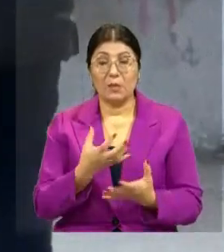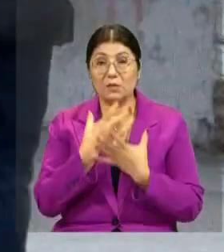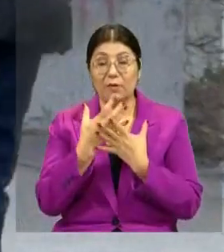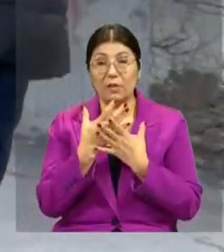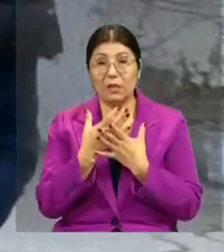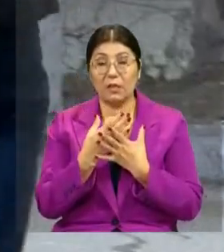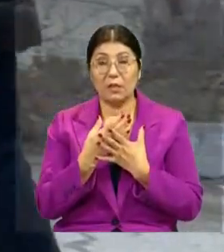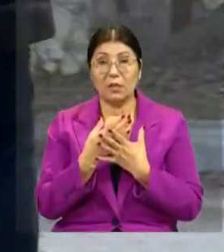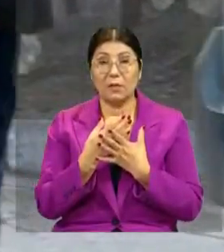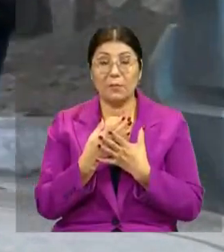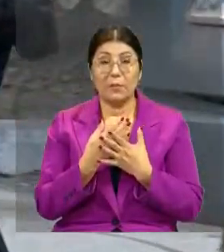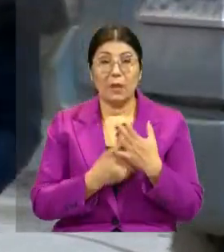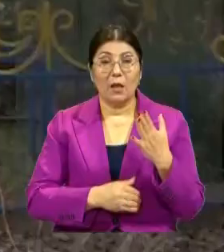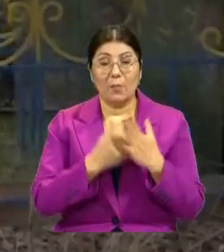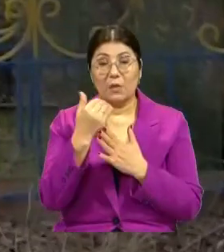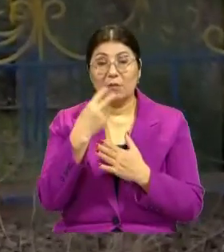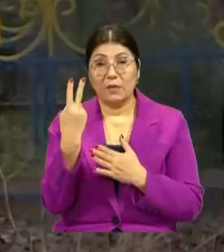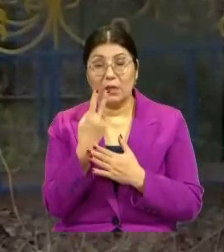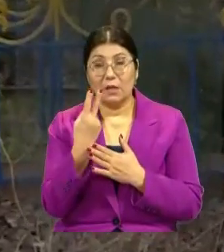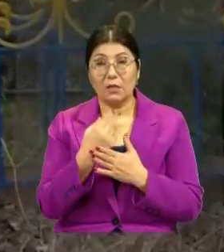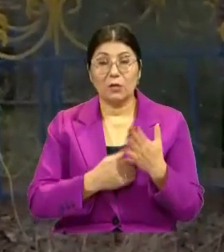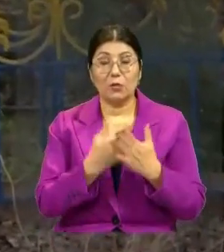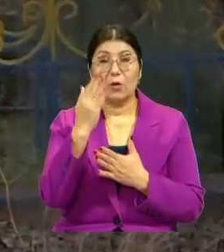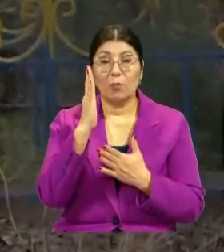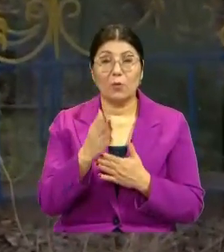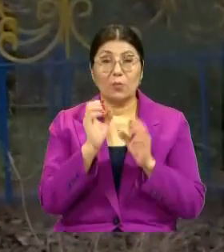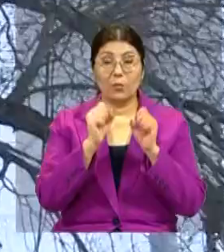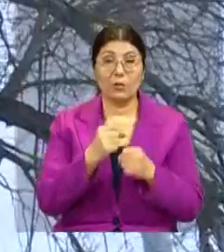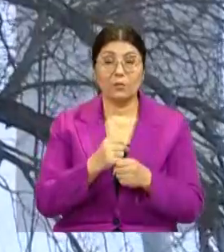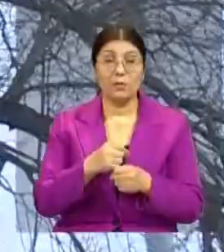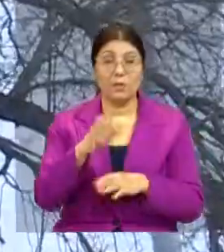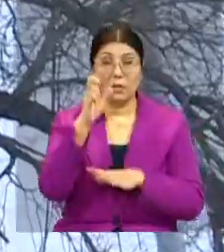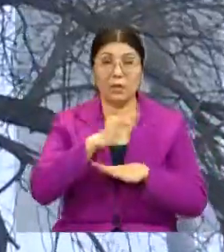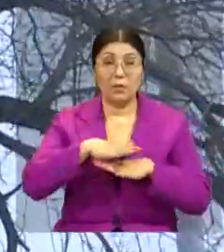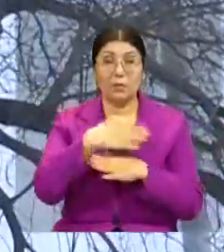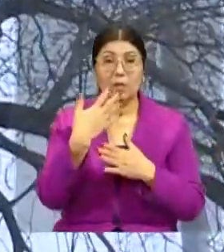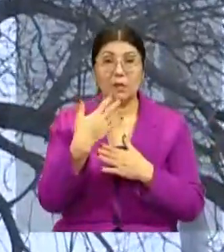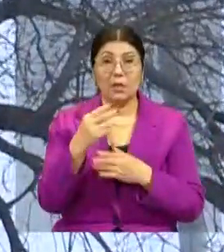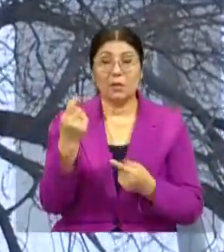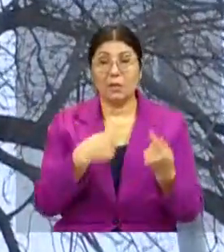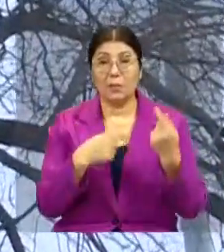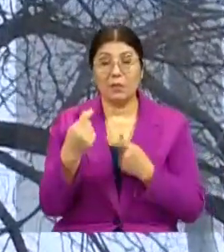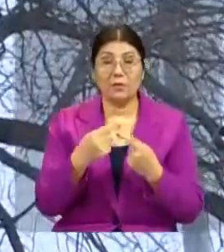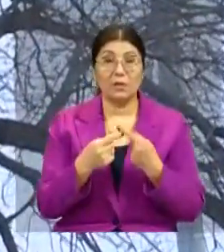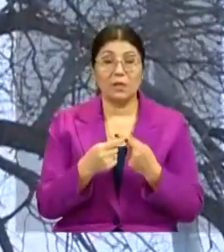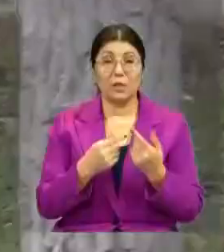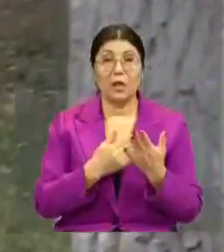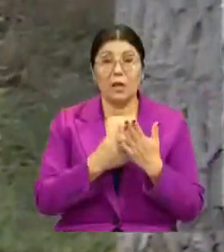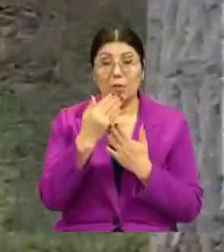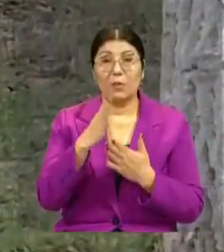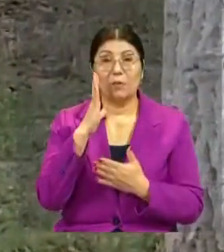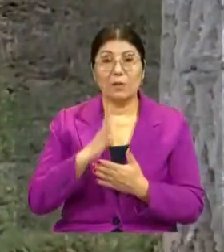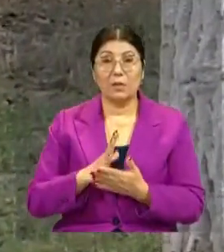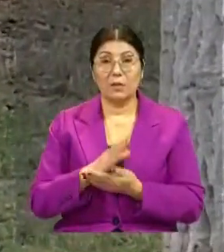температурасы нормадан 2 градусқа жоғары болады деп болжаған. Еліміздің басым бөлігінде жауын-шашын нормадан жоғары болады деп